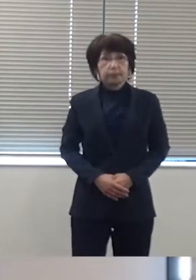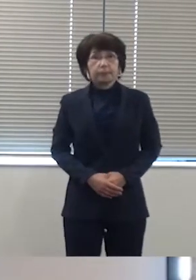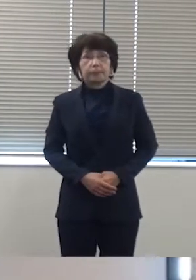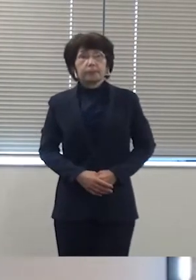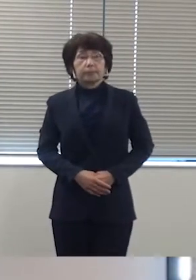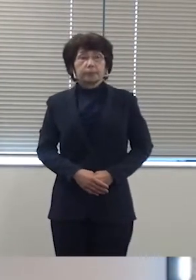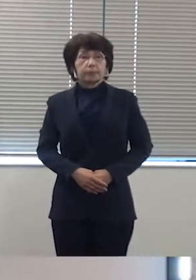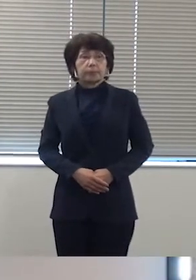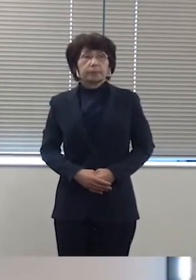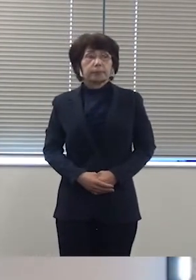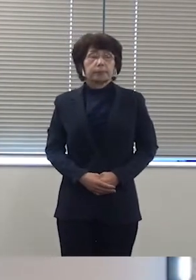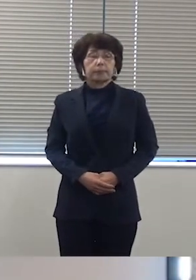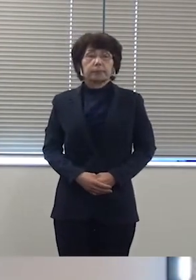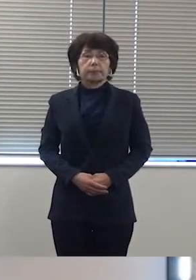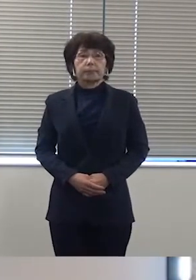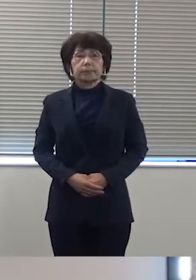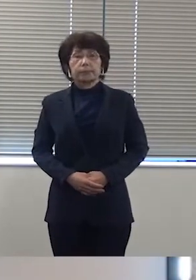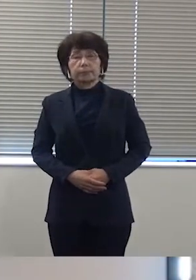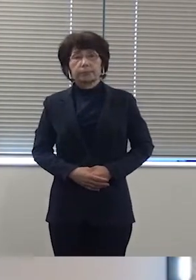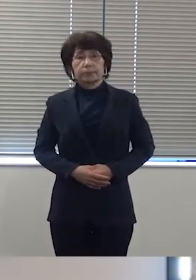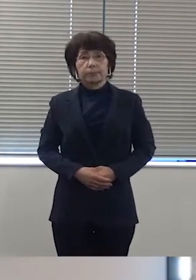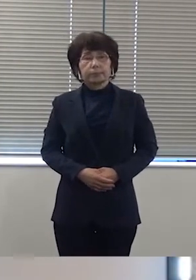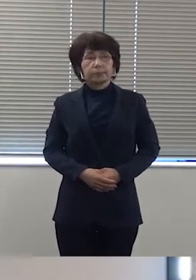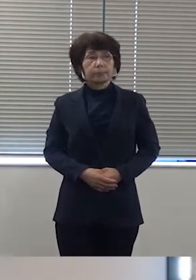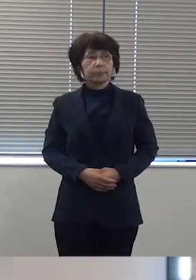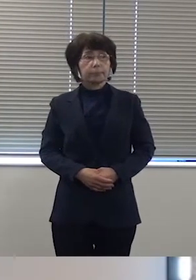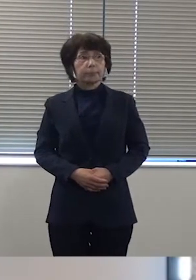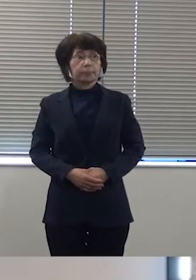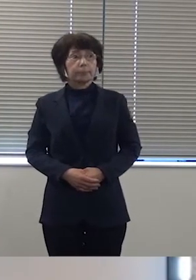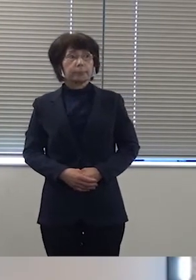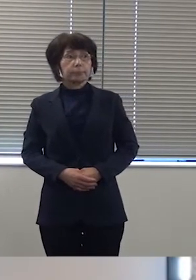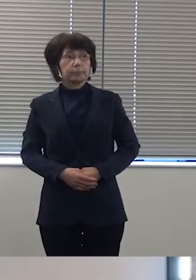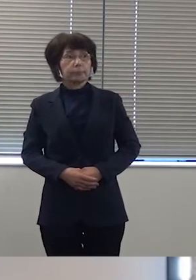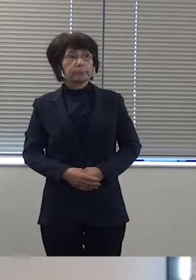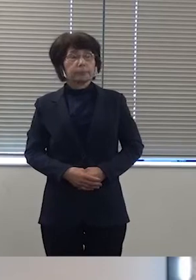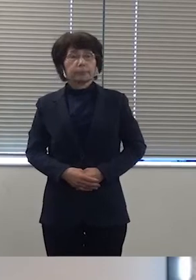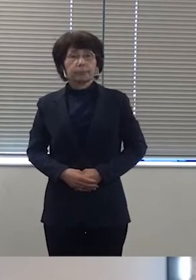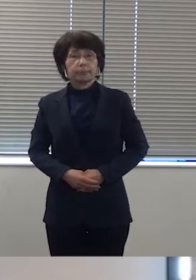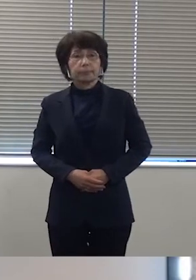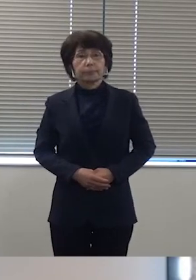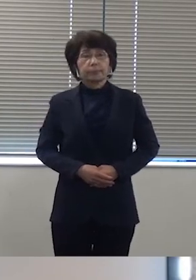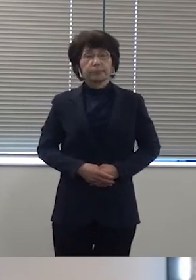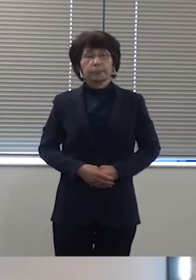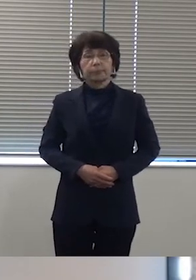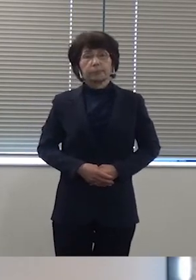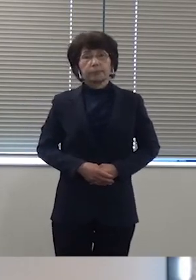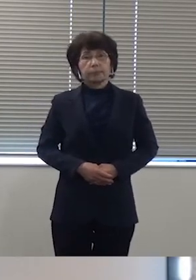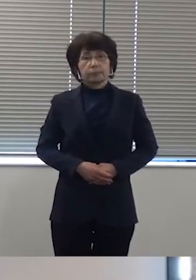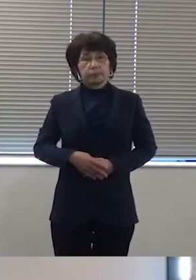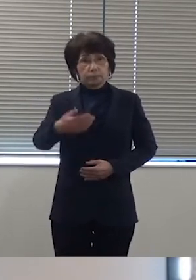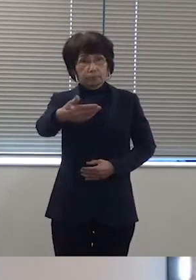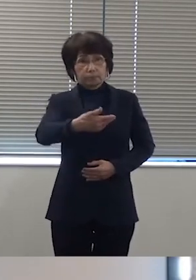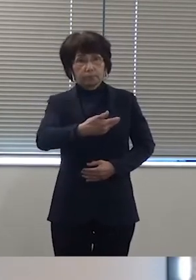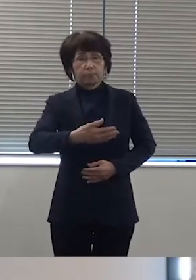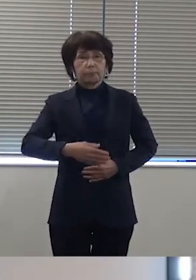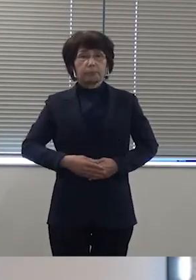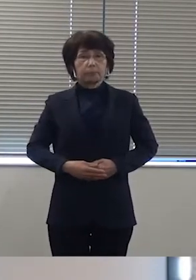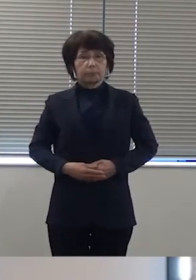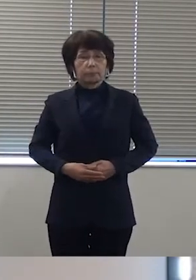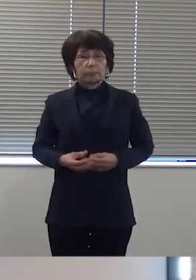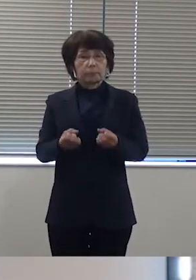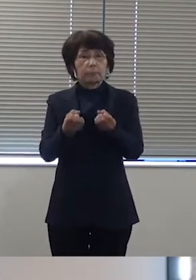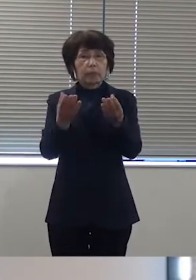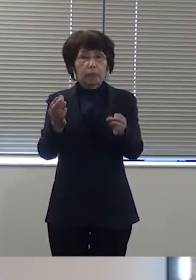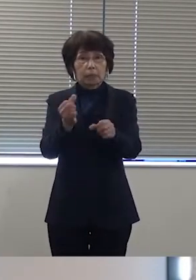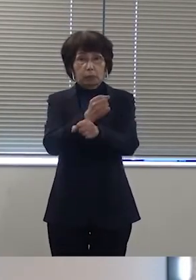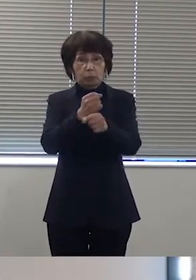はい、ありがとうございます。では、読みしんぷりです。新規事業の中で、南海トラフ対策でお伺いしたいんですが、ここに挙げていらっしゃるのは、10年計